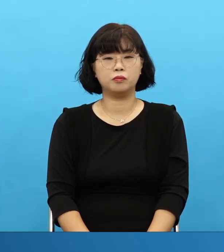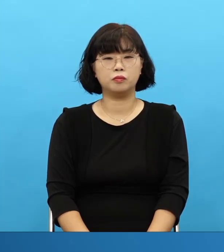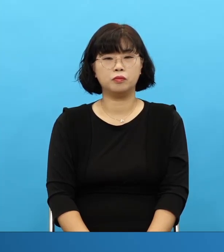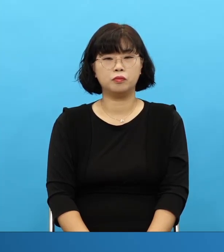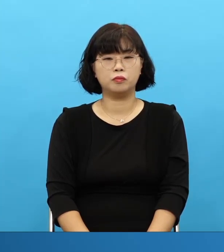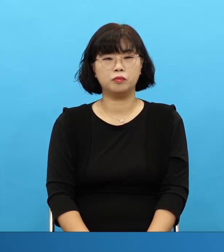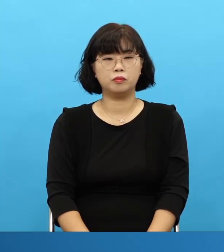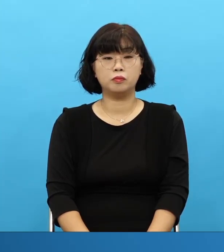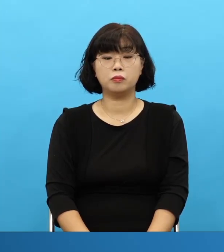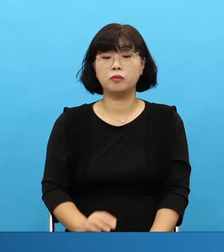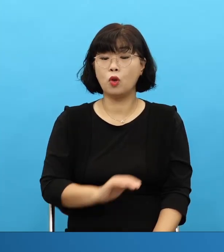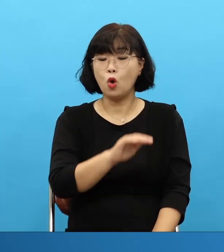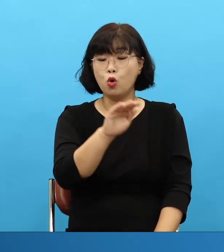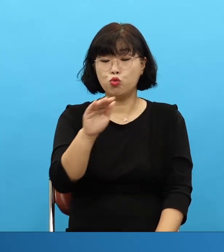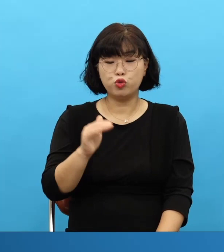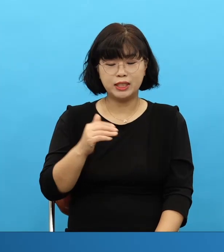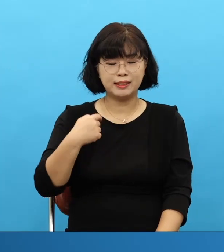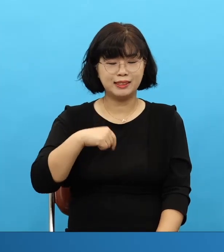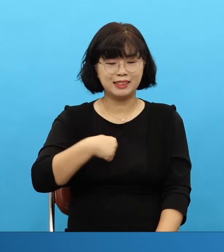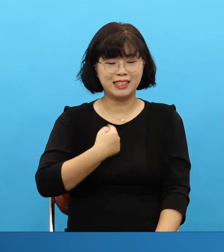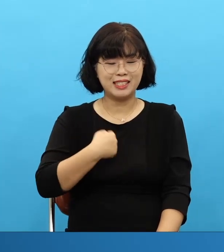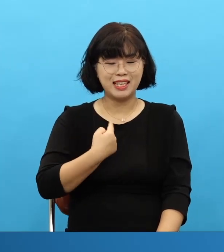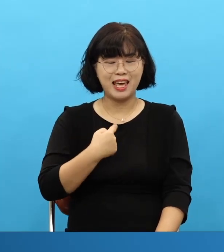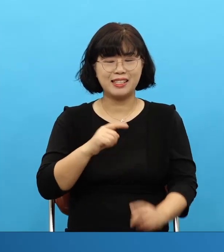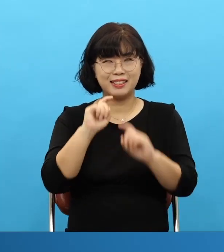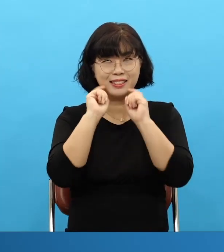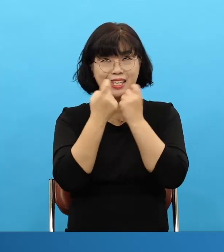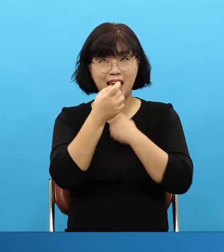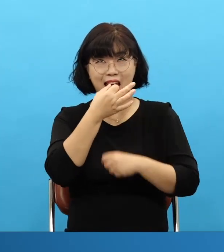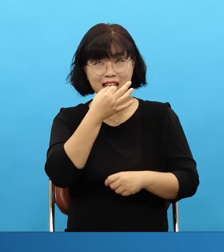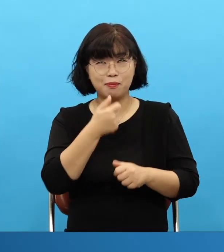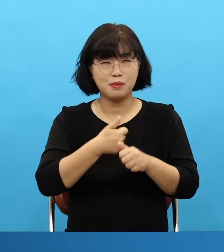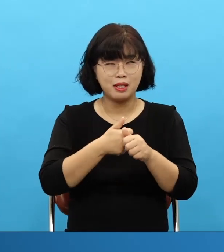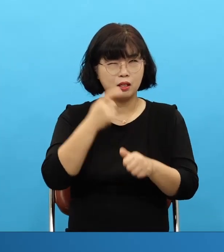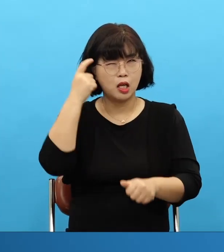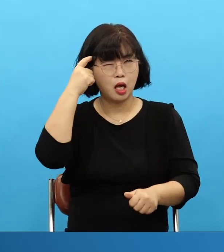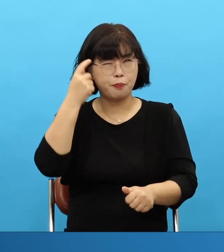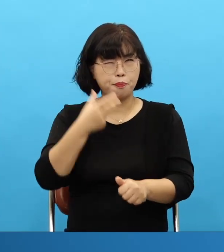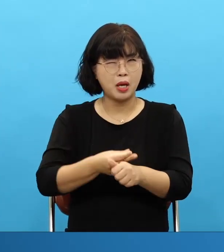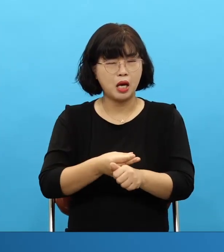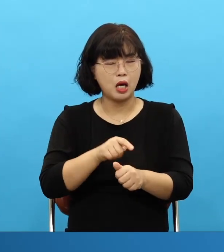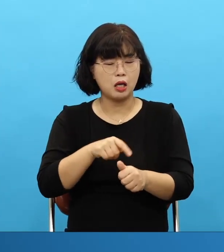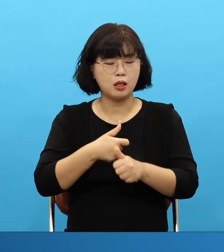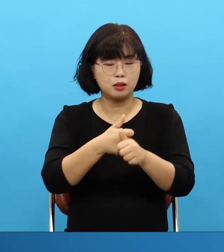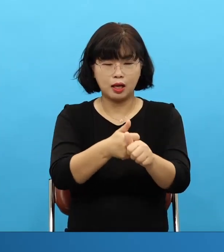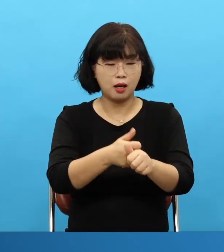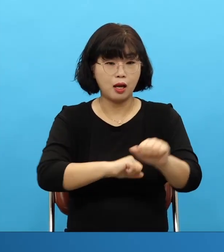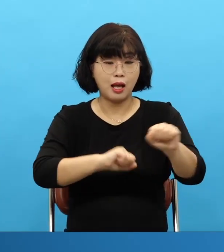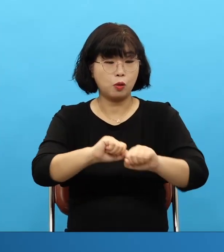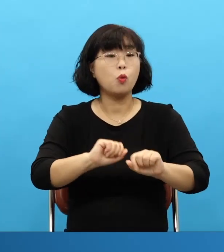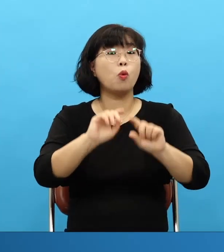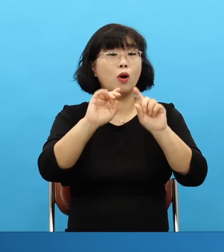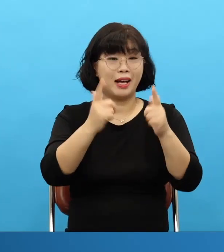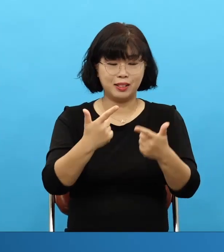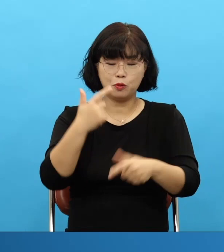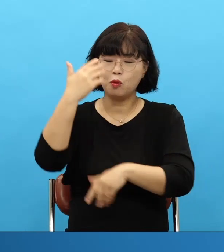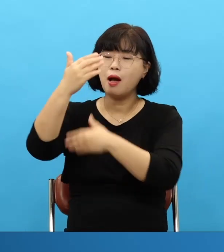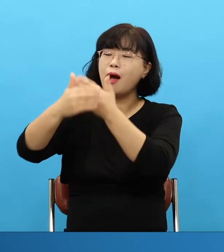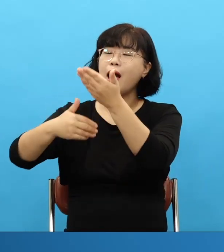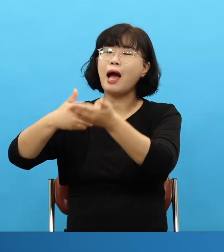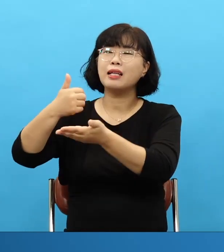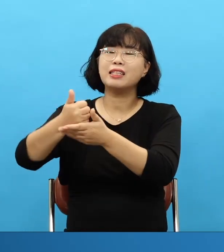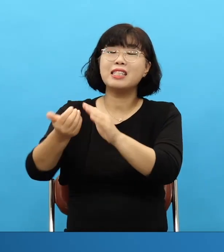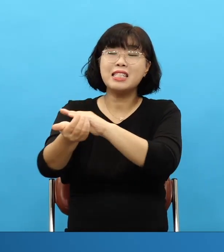이 선입견을 갖고 있어야 돼요. And that's why we need to have the view of God, the viewpoint of God. 이게 중요합니다. And that's why this is